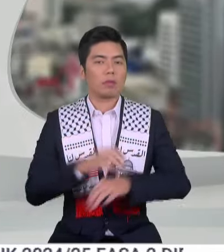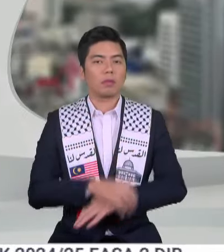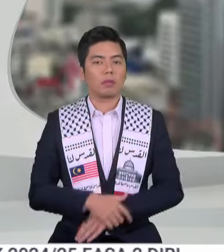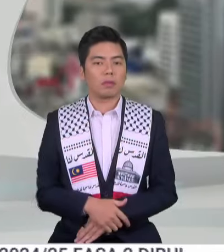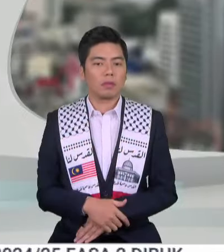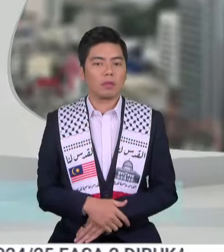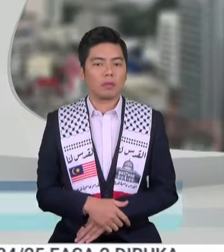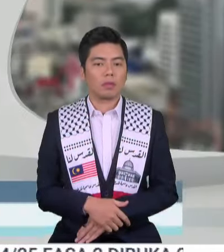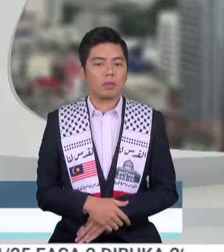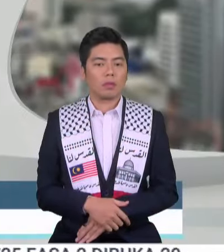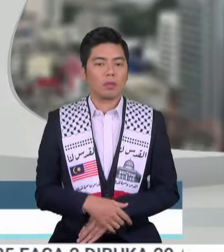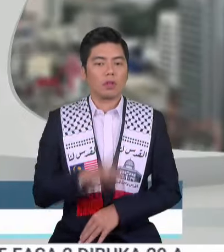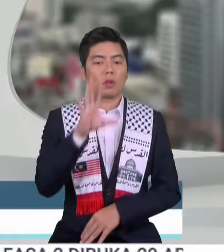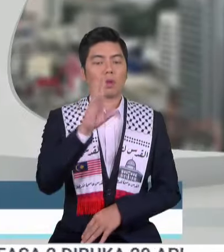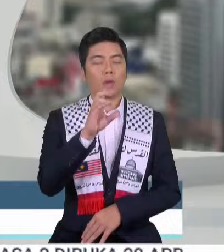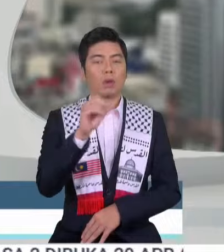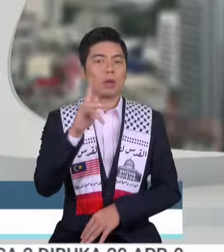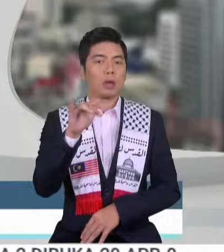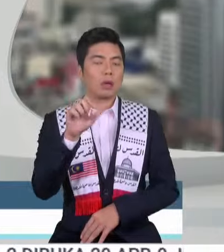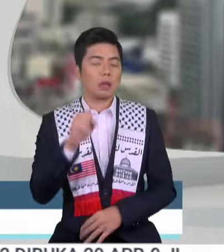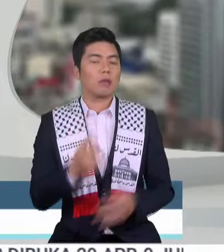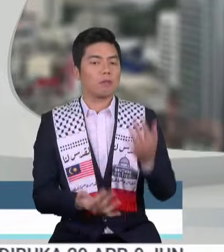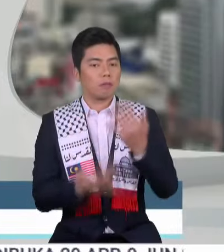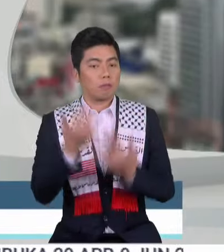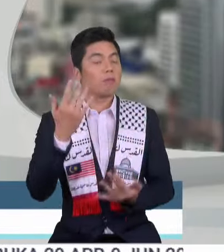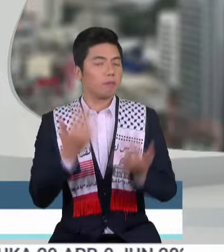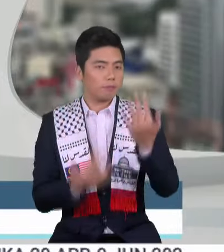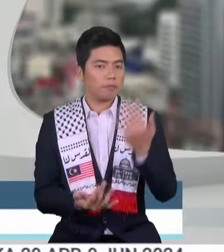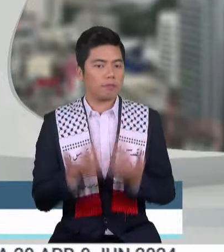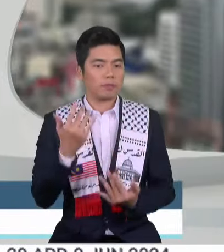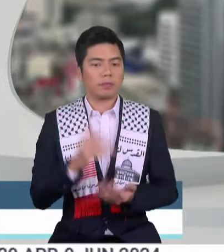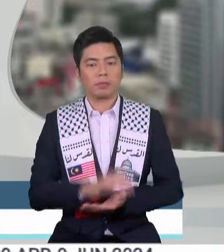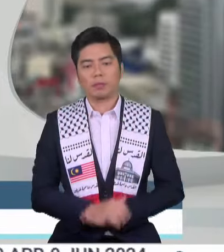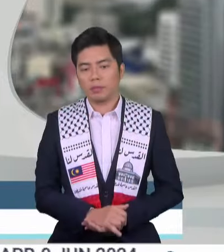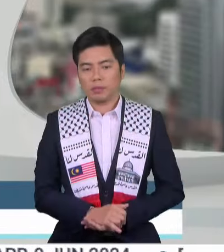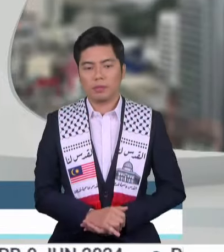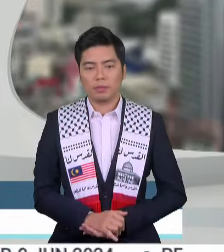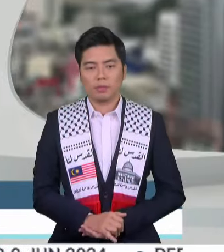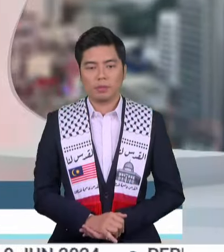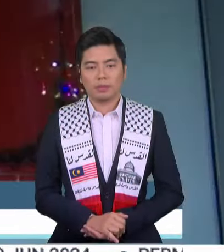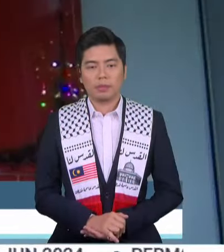dan cari lamat. Manakala 70 kes kebakaran diterima.